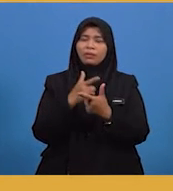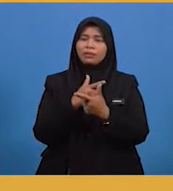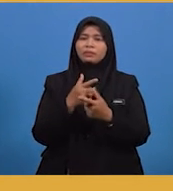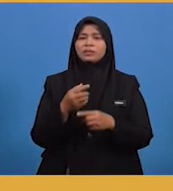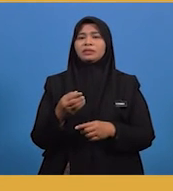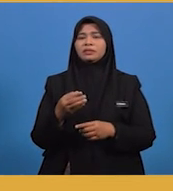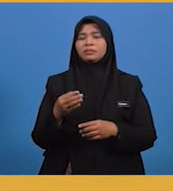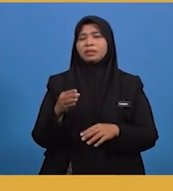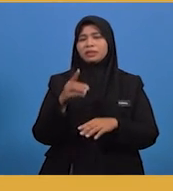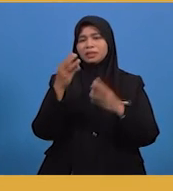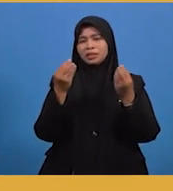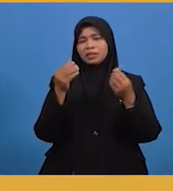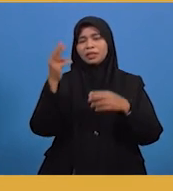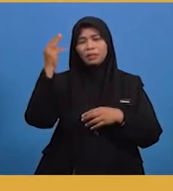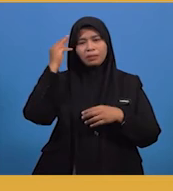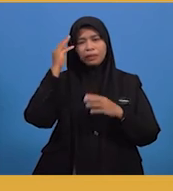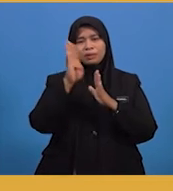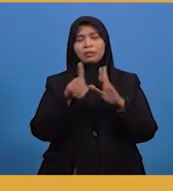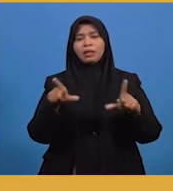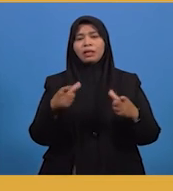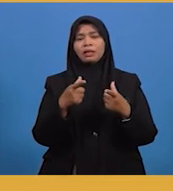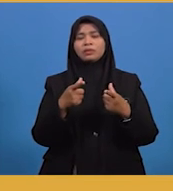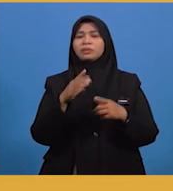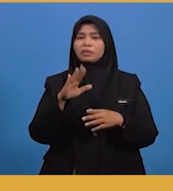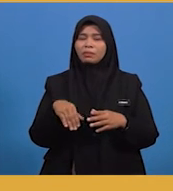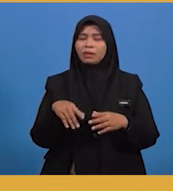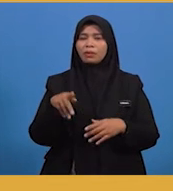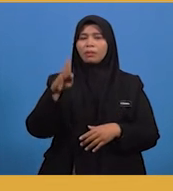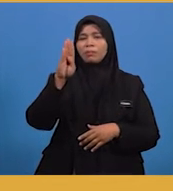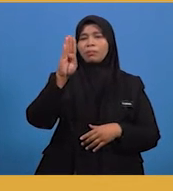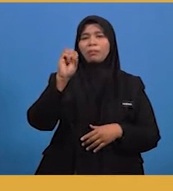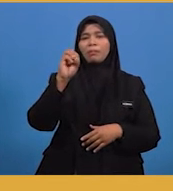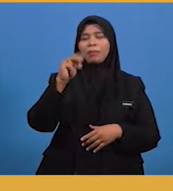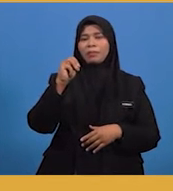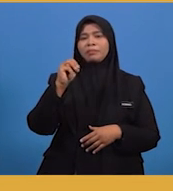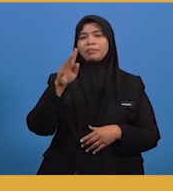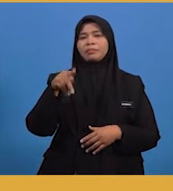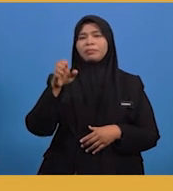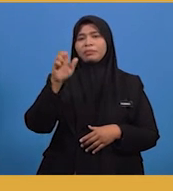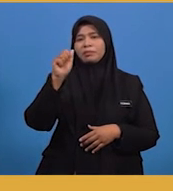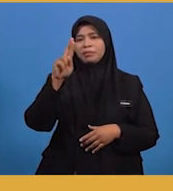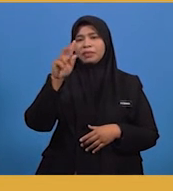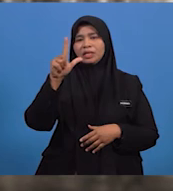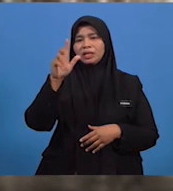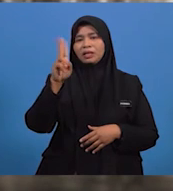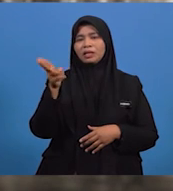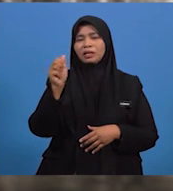atas tanah Melayu berlaku sebelum pengeboman Pearl Harbor. Pada masa